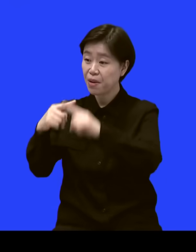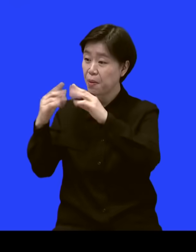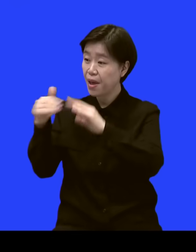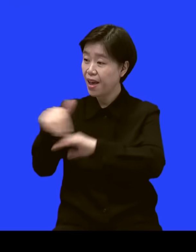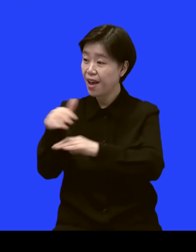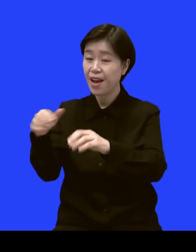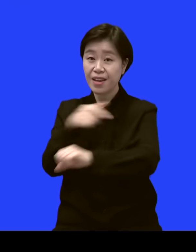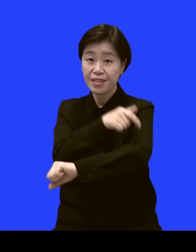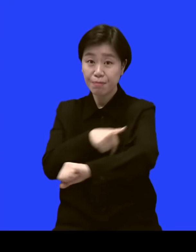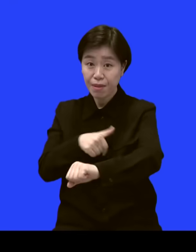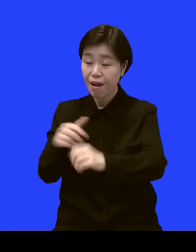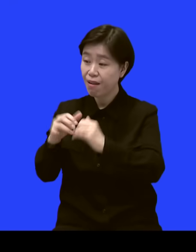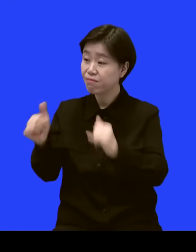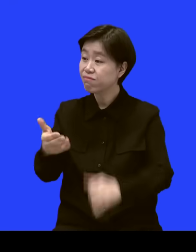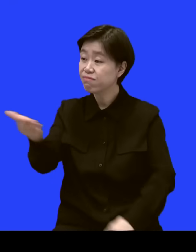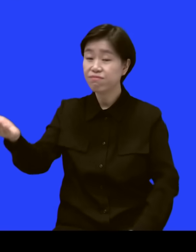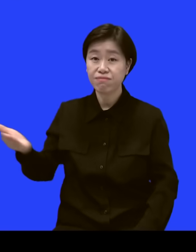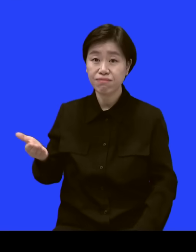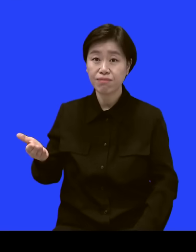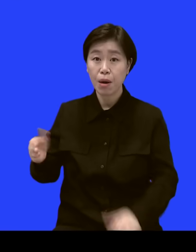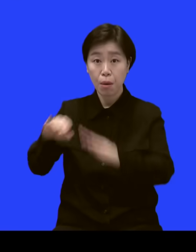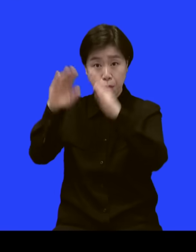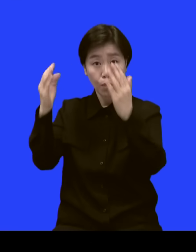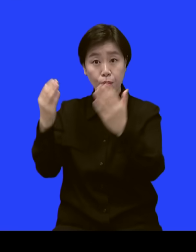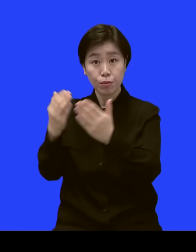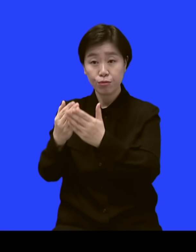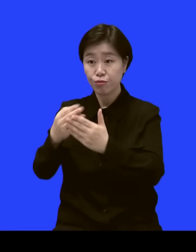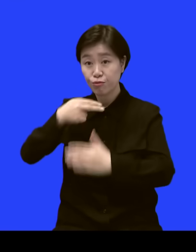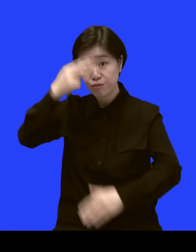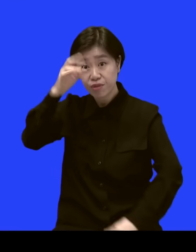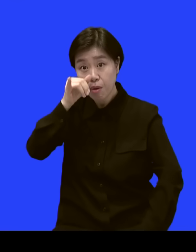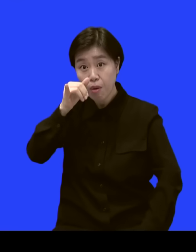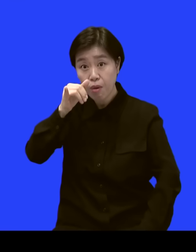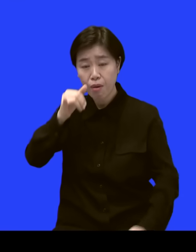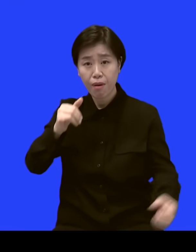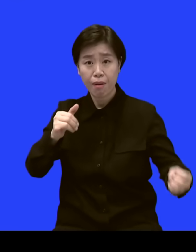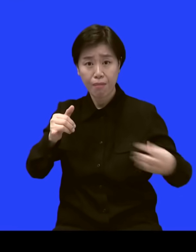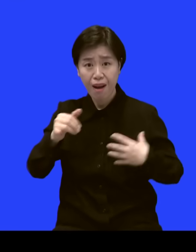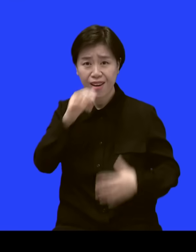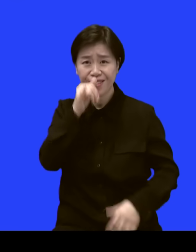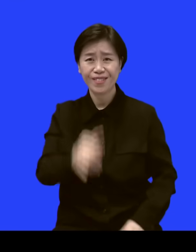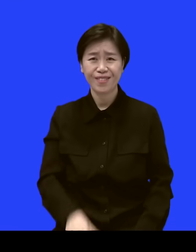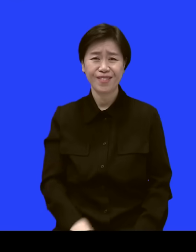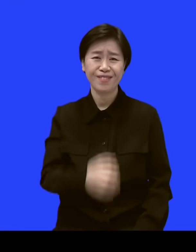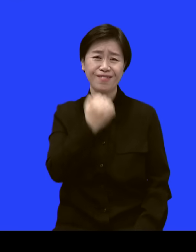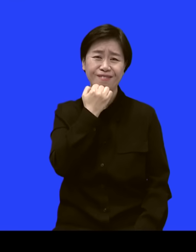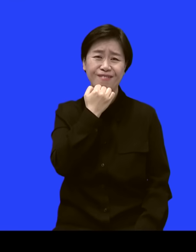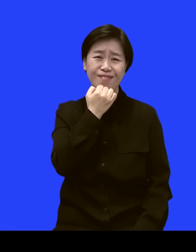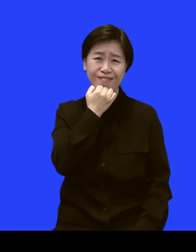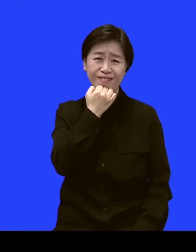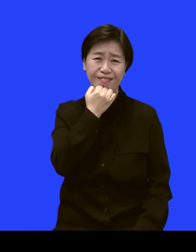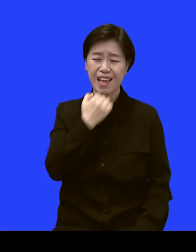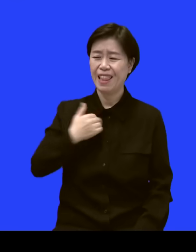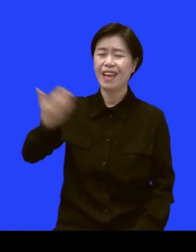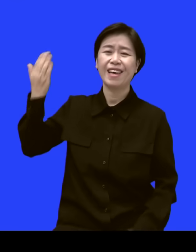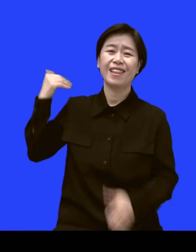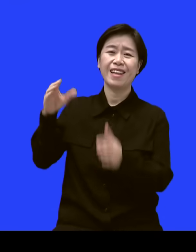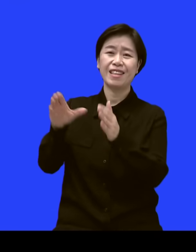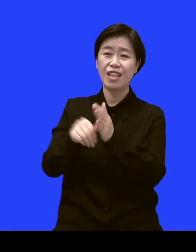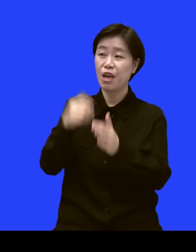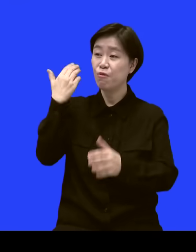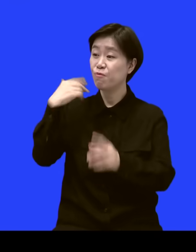아이들에게는 술이 이미 예, 엄마가 있죠. 이제 술 친구들 항상 집에서 이렇게 엄마들이랑 술 먹고 막 이런 걸 많이 봤으니까 엄마 교회 집사님들도 술